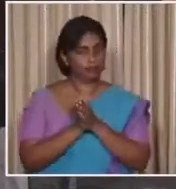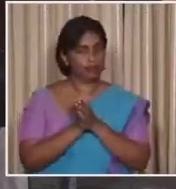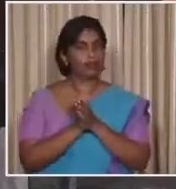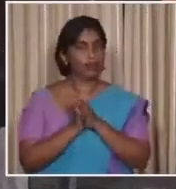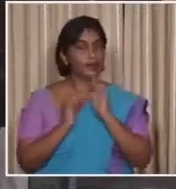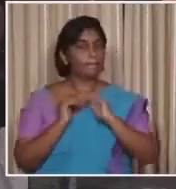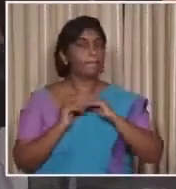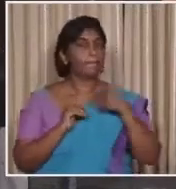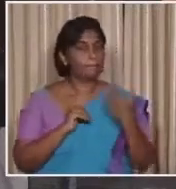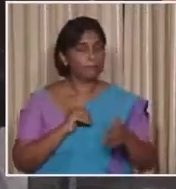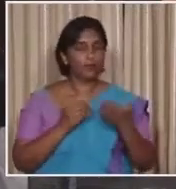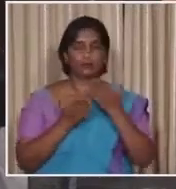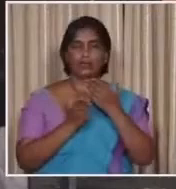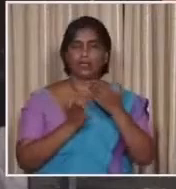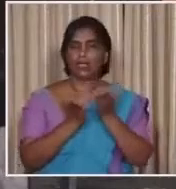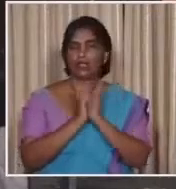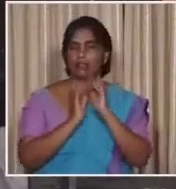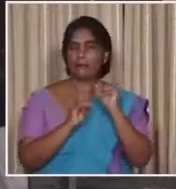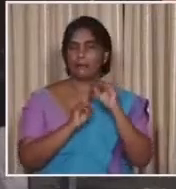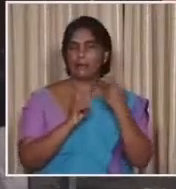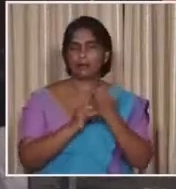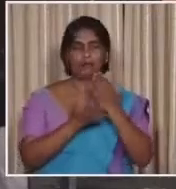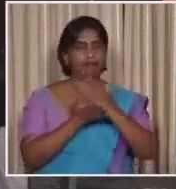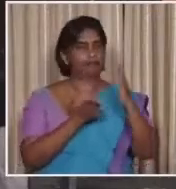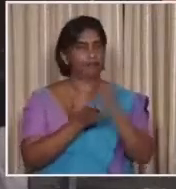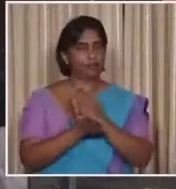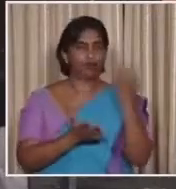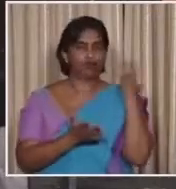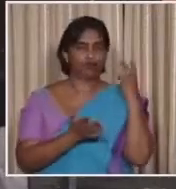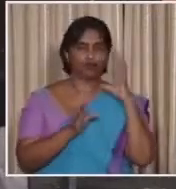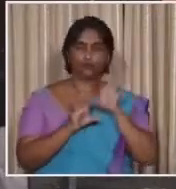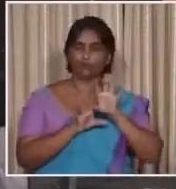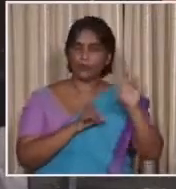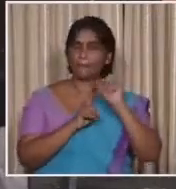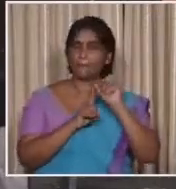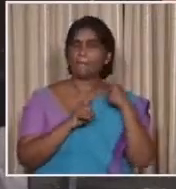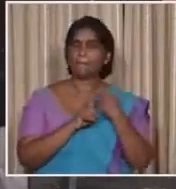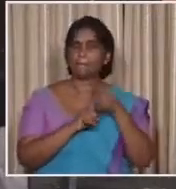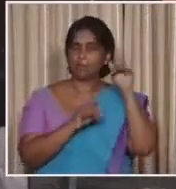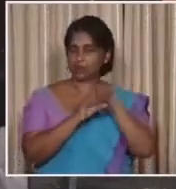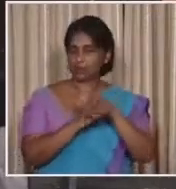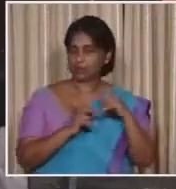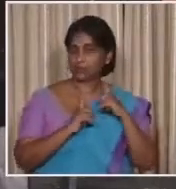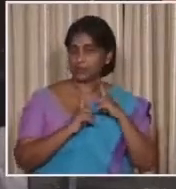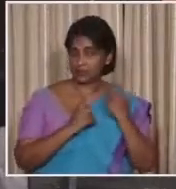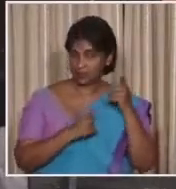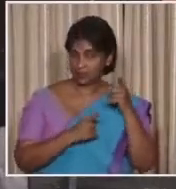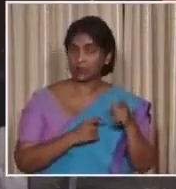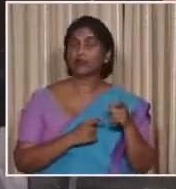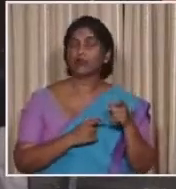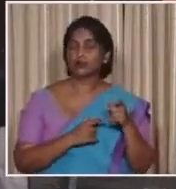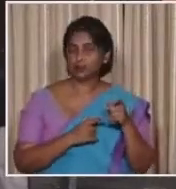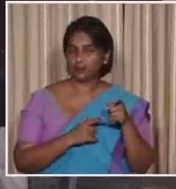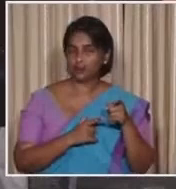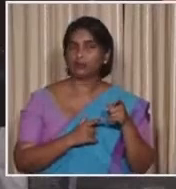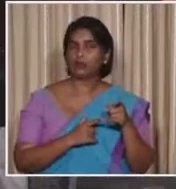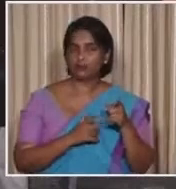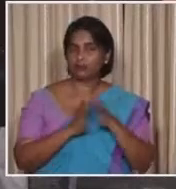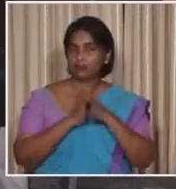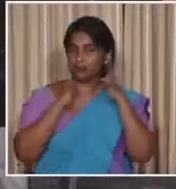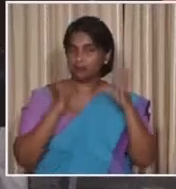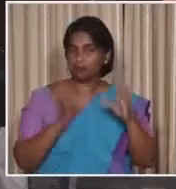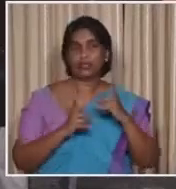สลิมกัลปากีสถานอิลวาลุมมุสลิมกัลเอวิดะอาทิกมาเกวาลกินรากัลวาลเวดมาติรมัลล